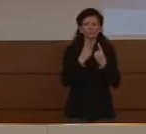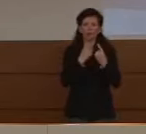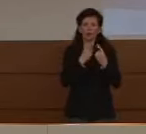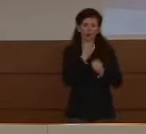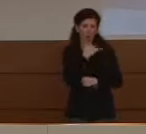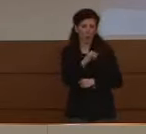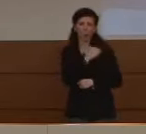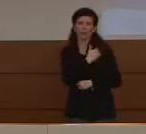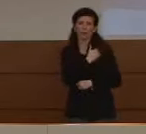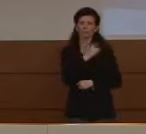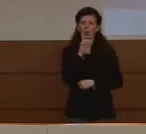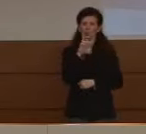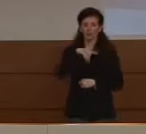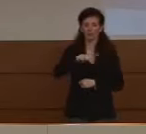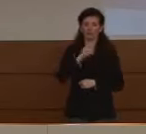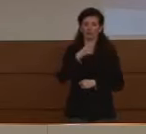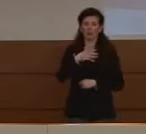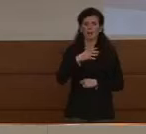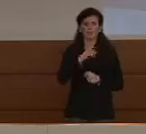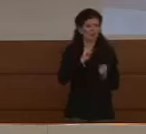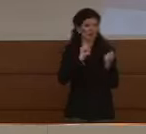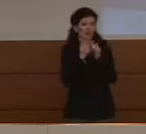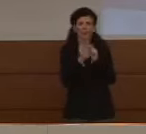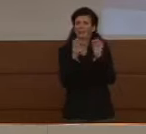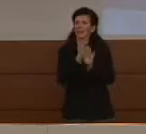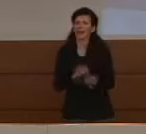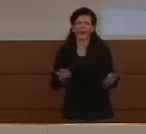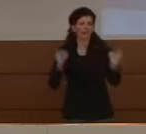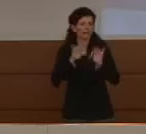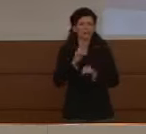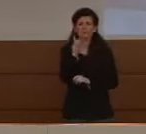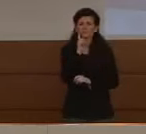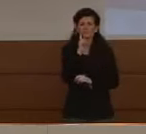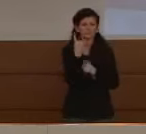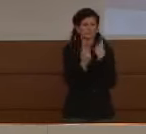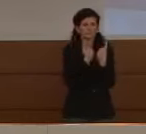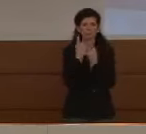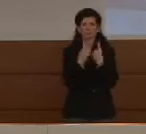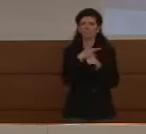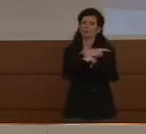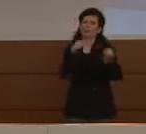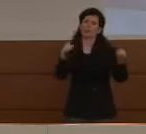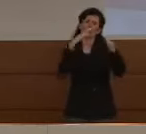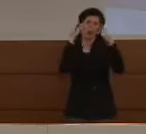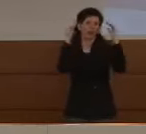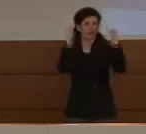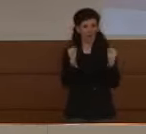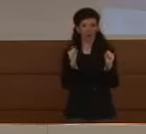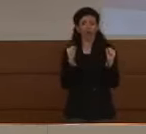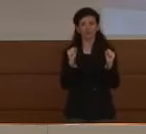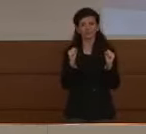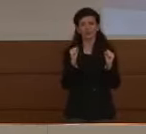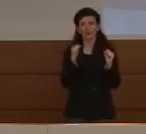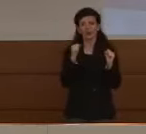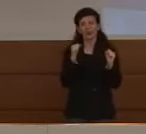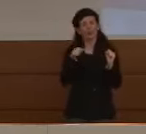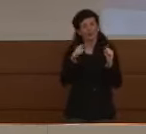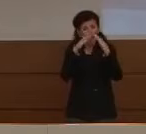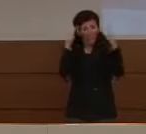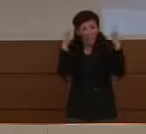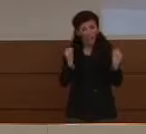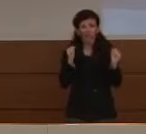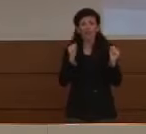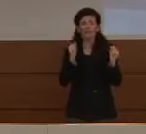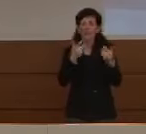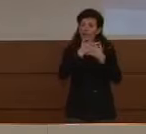il messaggio è stare a casa questo è quello che deve essere ben chiaro a tutti perché proprio